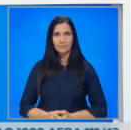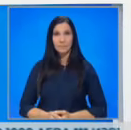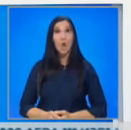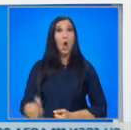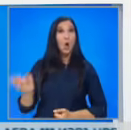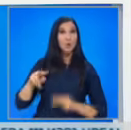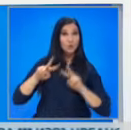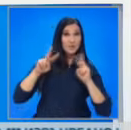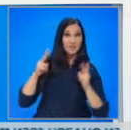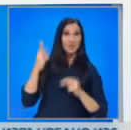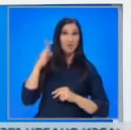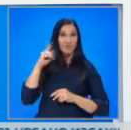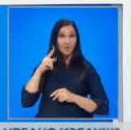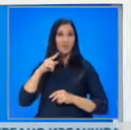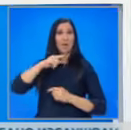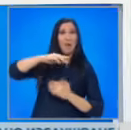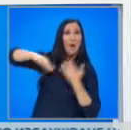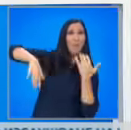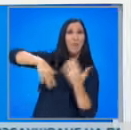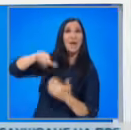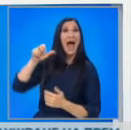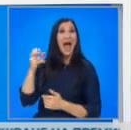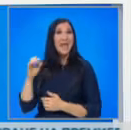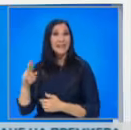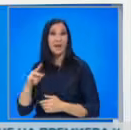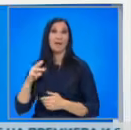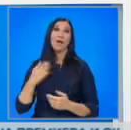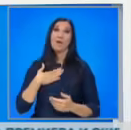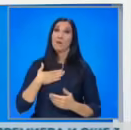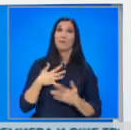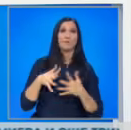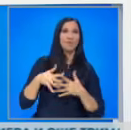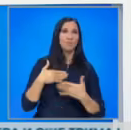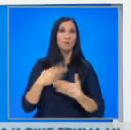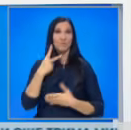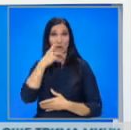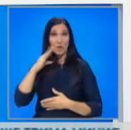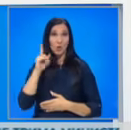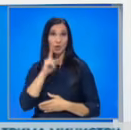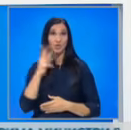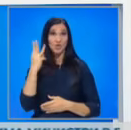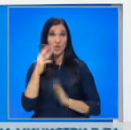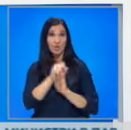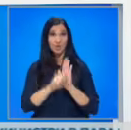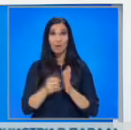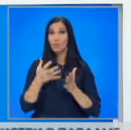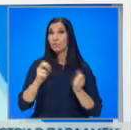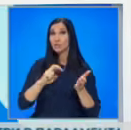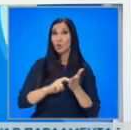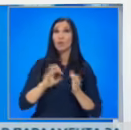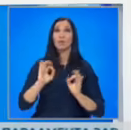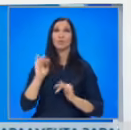И още от света. Четвърти ден бурята Айда бушува в Съединените щати. Близо 2 милиона души в 4 щата са без ток. И така ще бъде поне